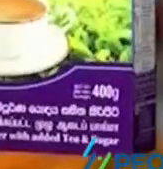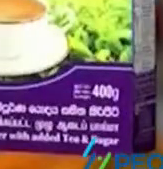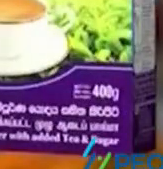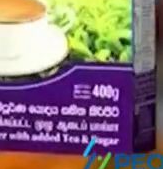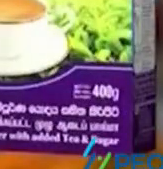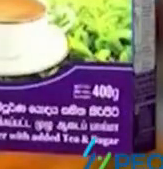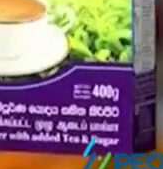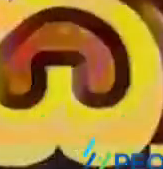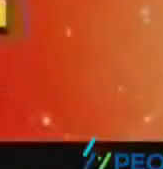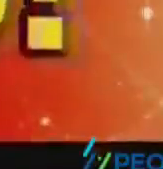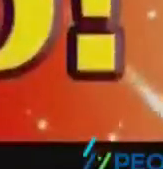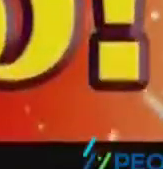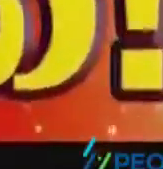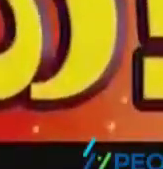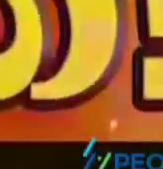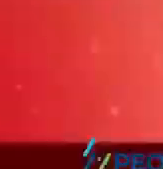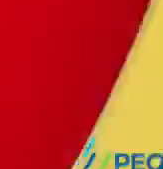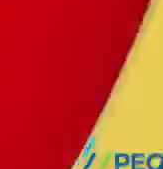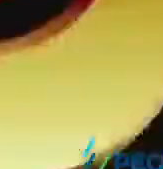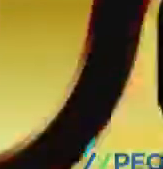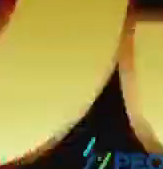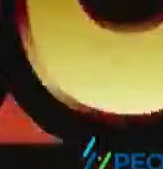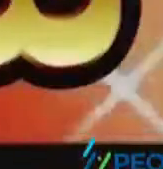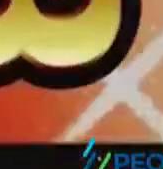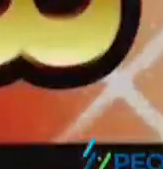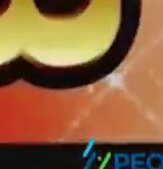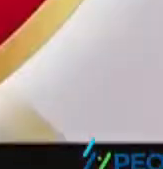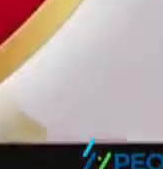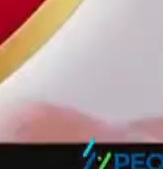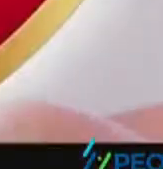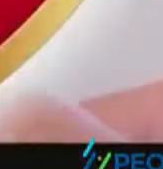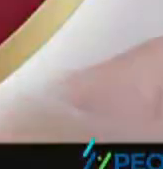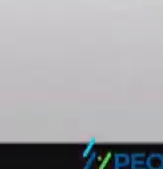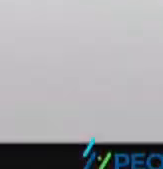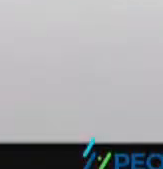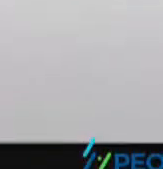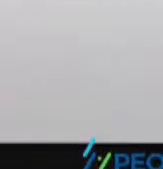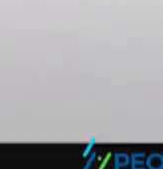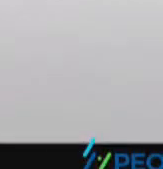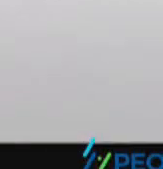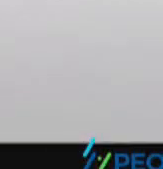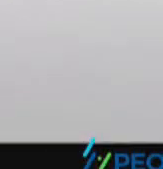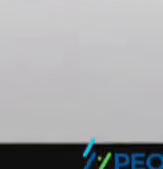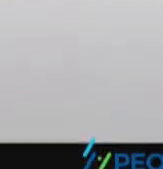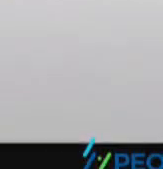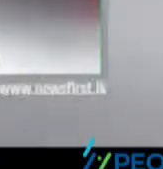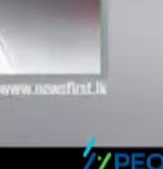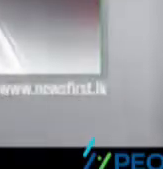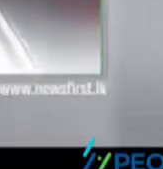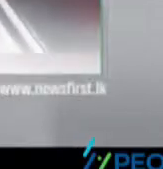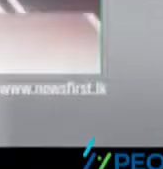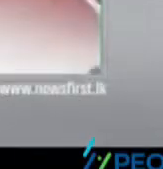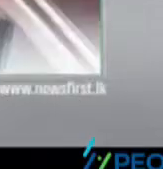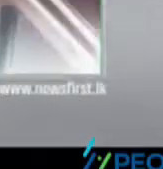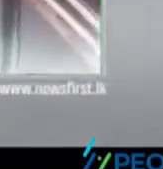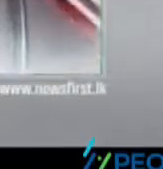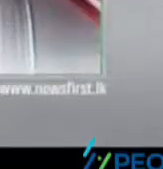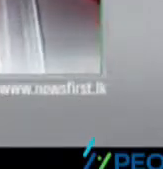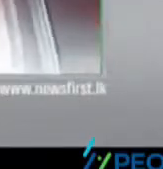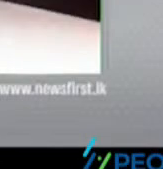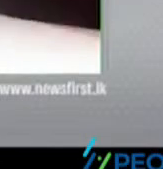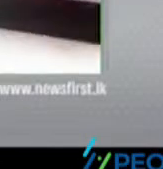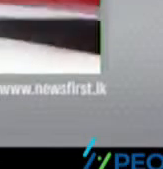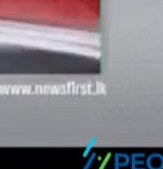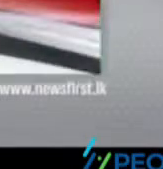බුද්ධිමත් ඔබට ප්‍රණාමය. වැඩි ගාණක් අරන් යන්න. වැලිබල් ගෝල් ලෝන් එකක් ගන්න. වැලිබල් ෆිනෑන්ස් එකට එන්න.